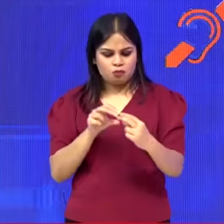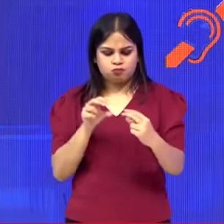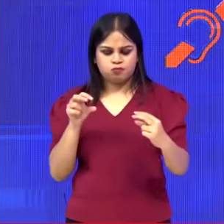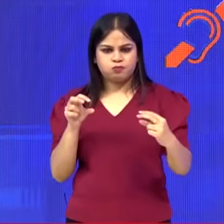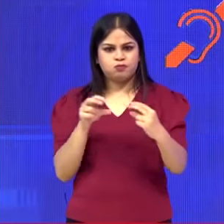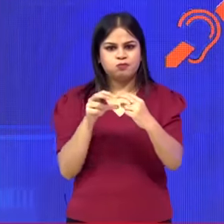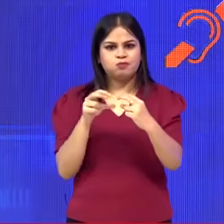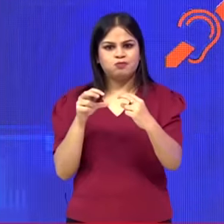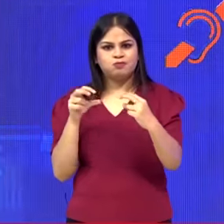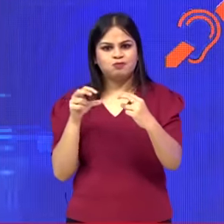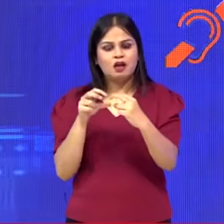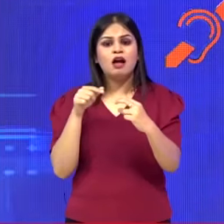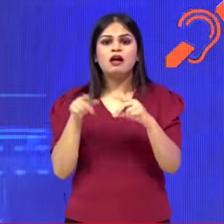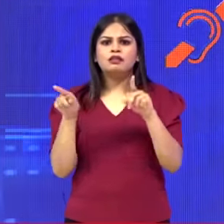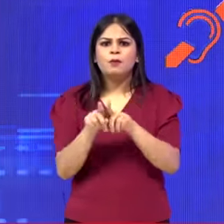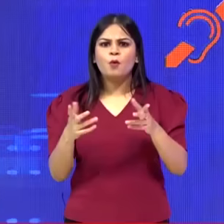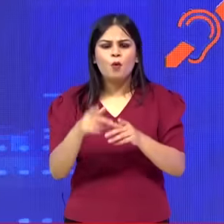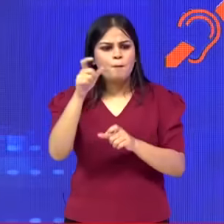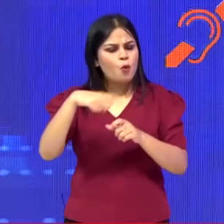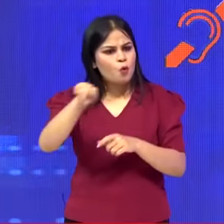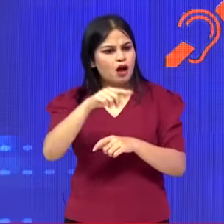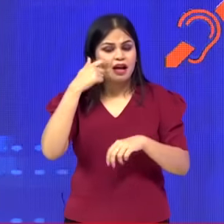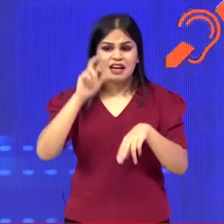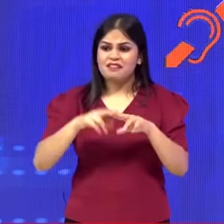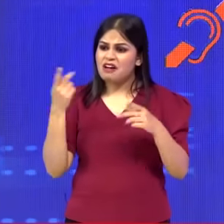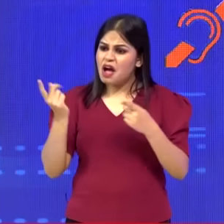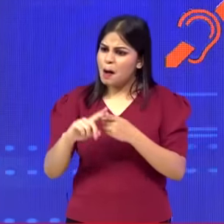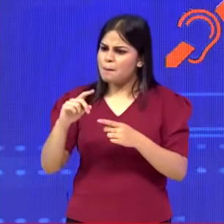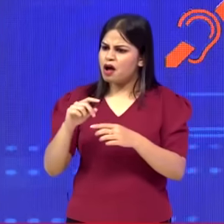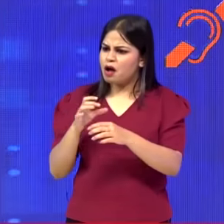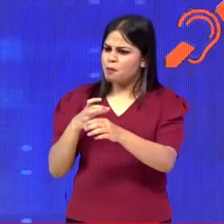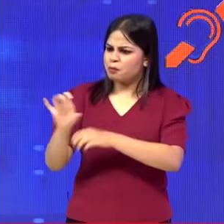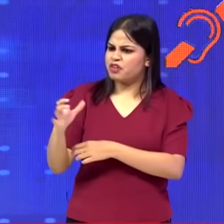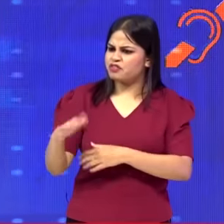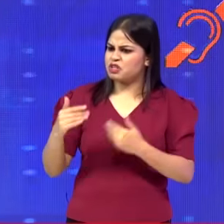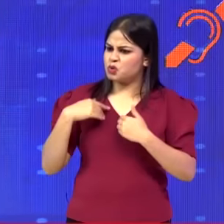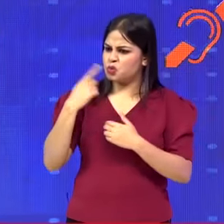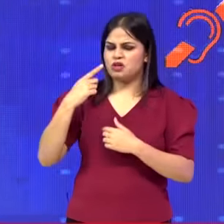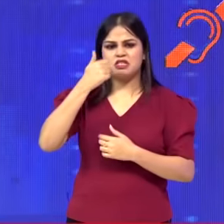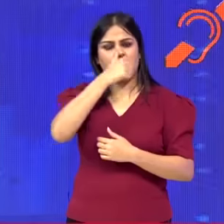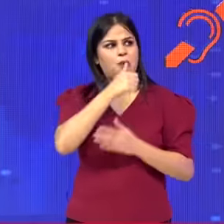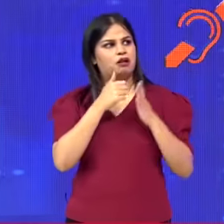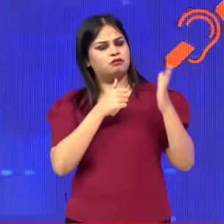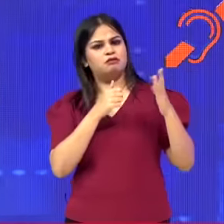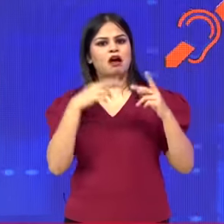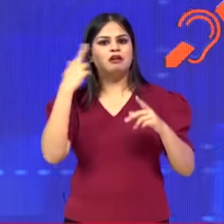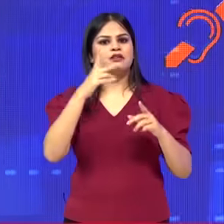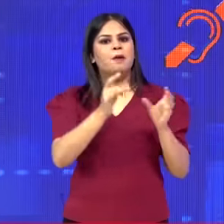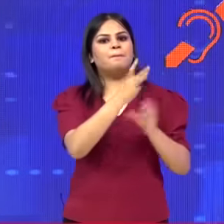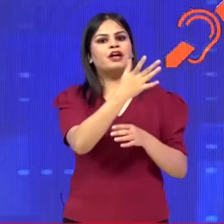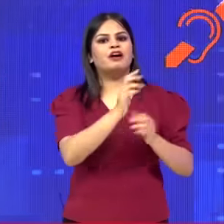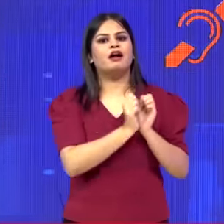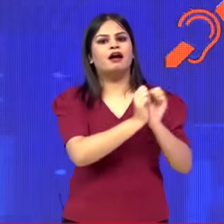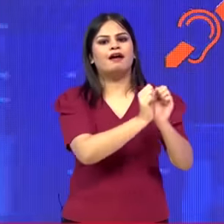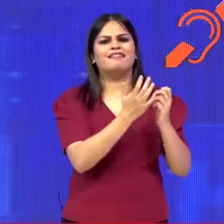जाए तो इल्ज़ाम सलमान पर लगता है कि सलमान ने इंडस्ट्री से निकाल दिया, काम नहीं करने दिया, इसलिए वो गया. सर